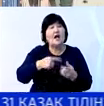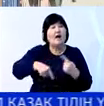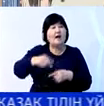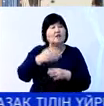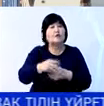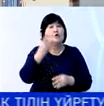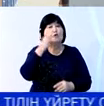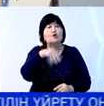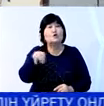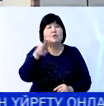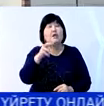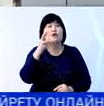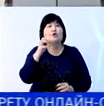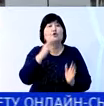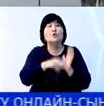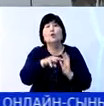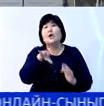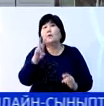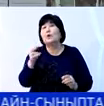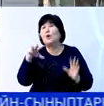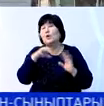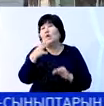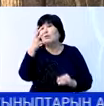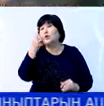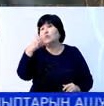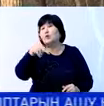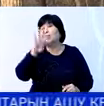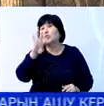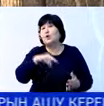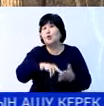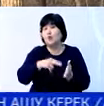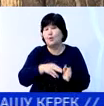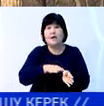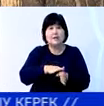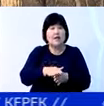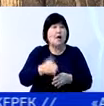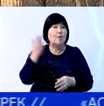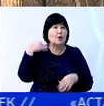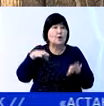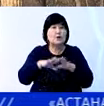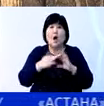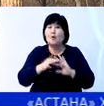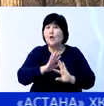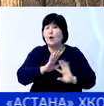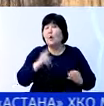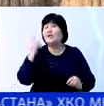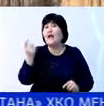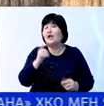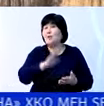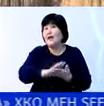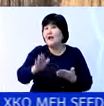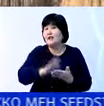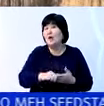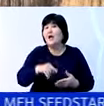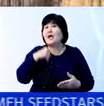саласында 3 миллиард 390 миллион теңгені құрайтын 534 жоба жүзеге асырылды. Бұрын сонда ауданда болмаған химиялық тазалау,